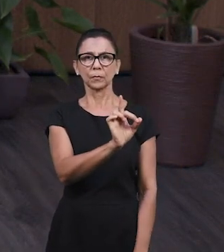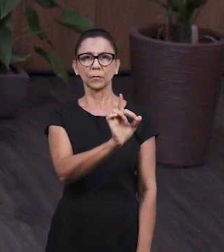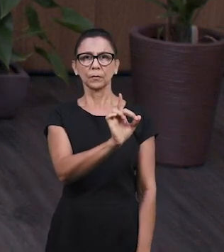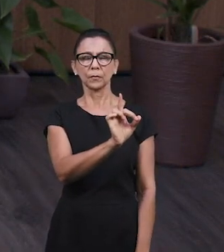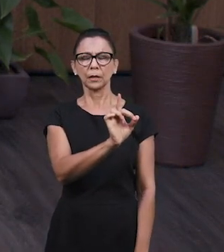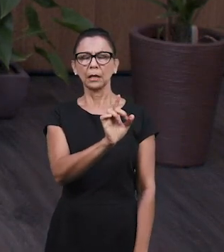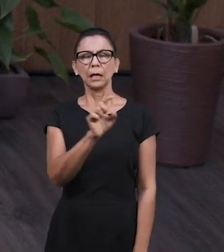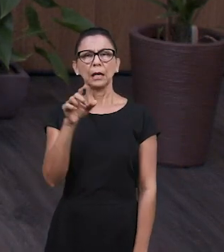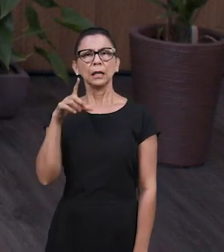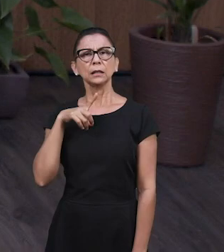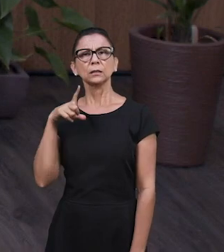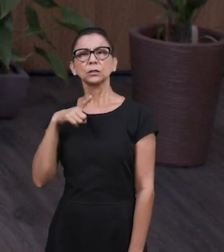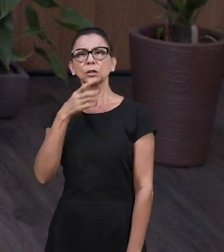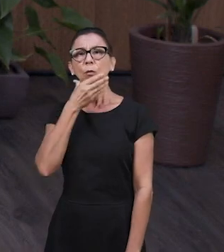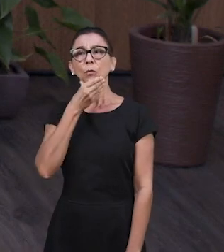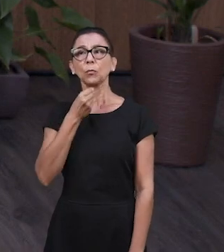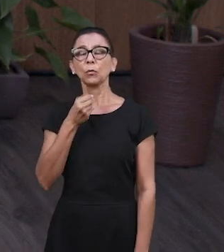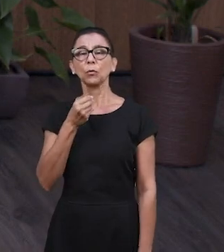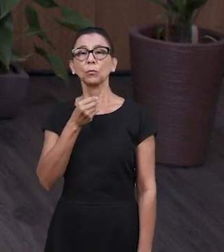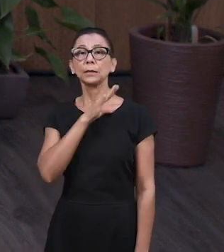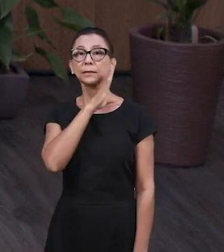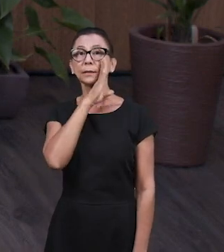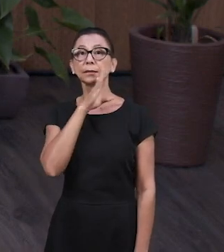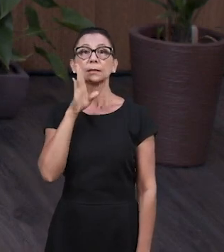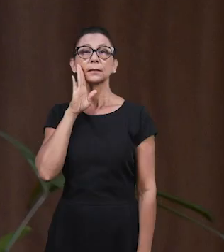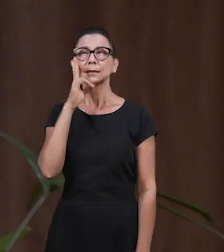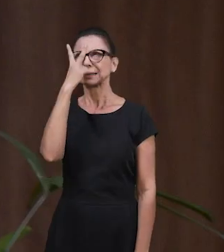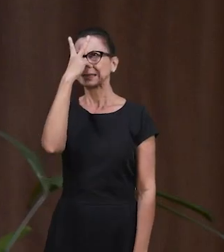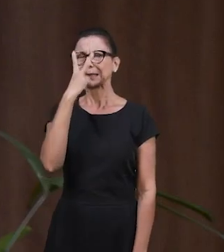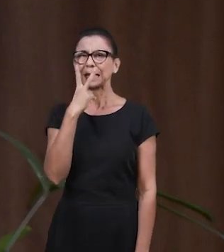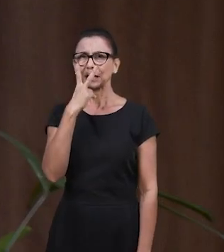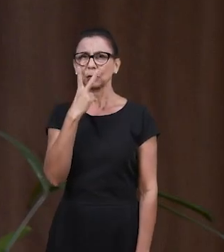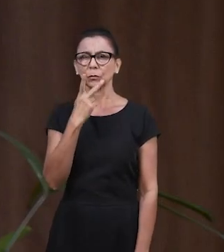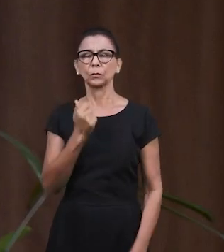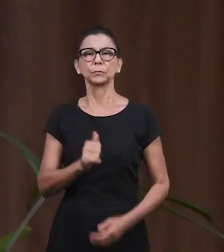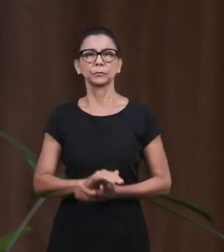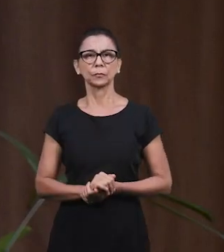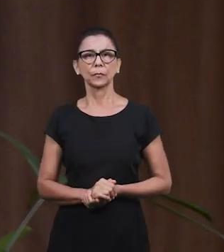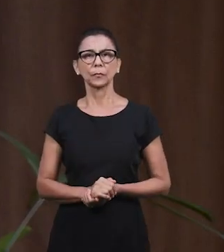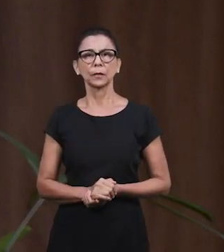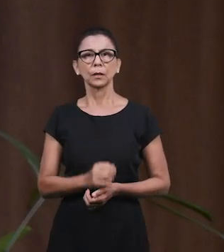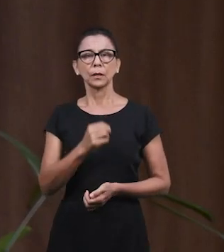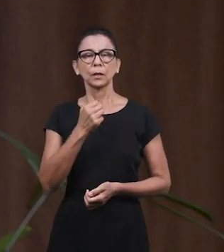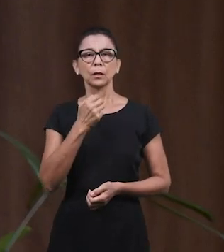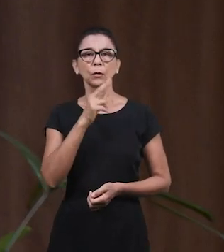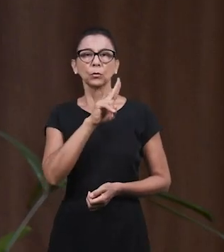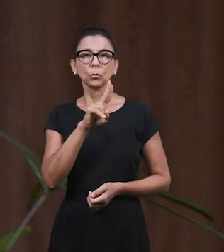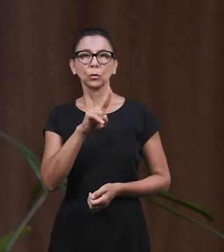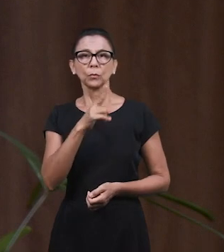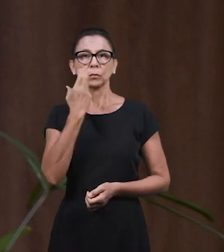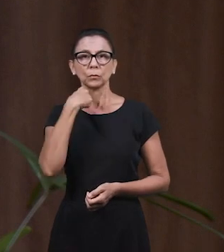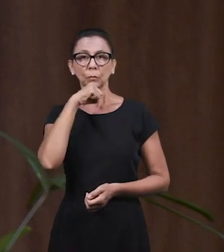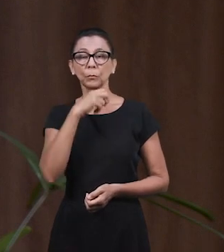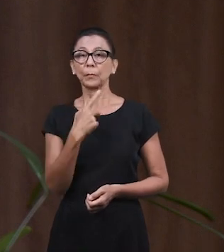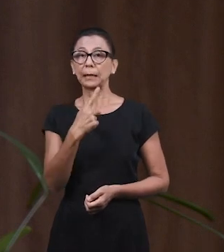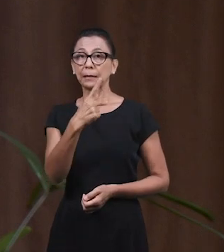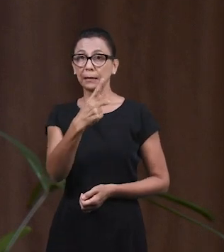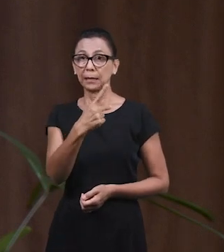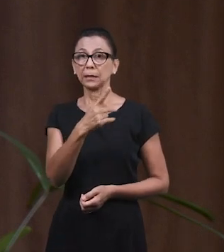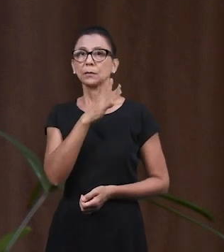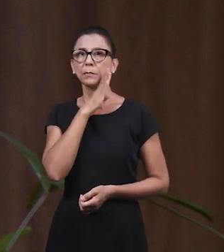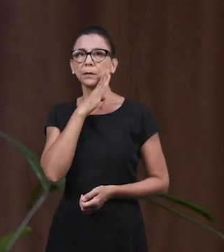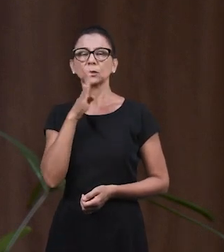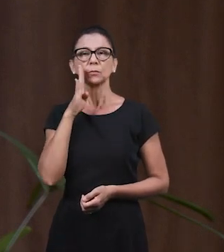est passé l'endroit où Bartimée était. Cet homme, la Bible nous dit, enregistre le nom de son père,